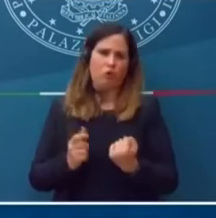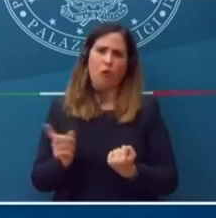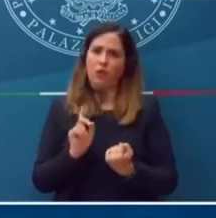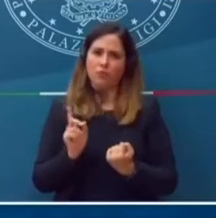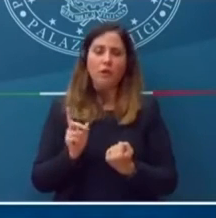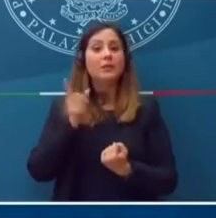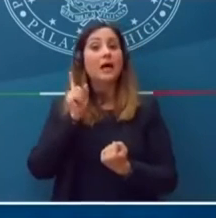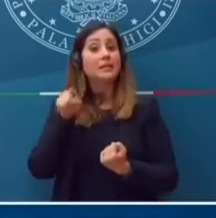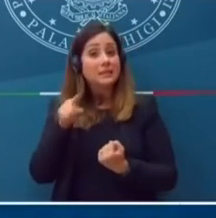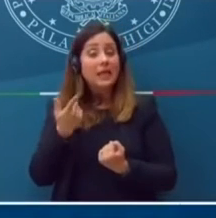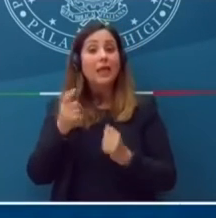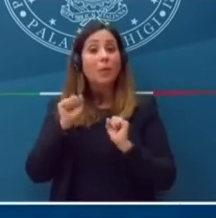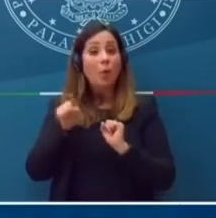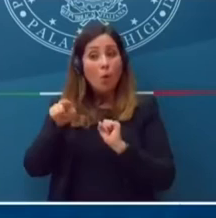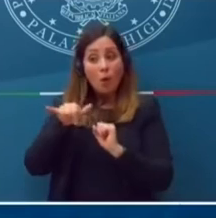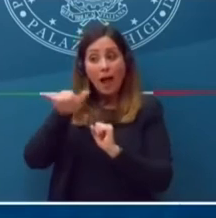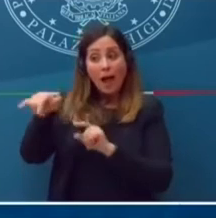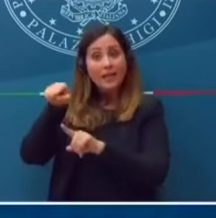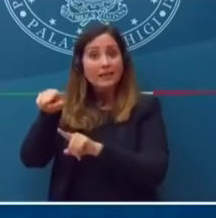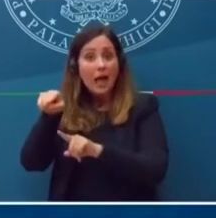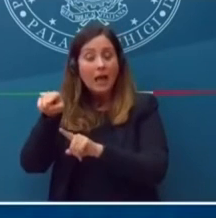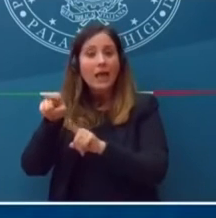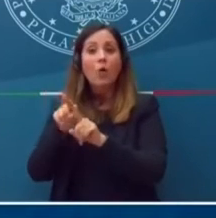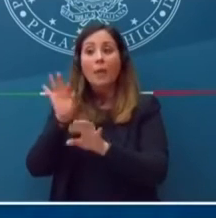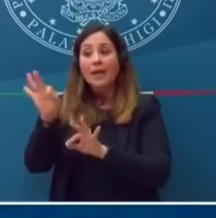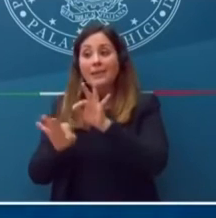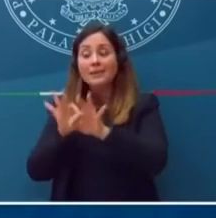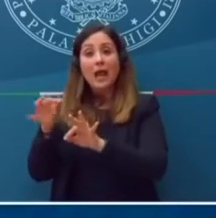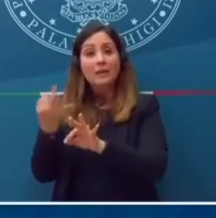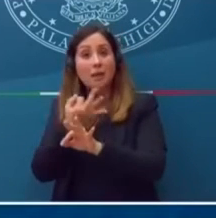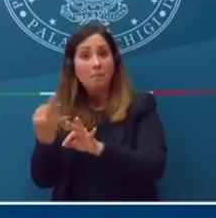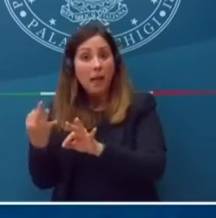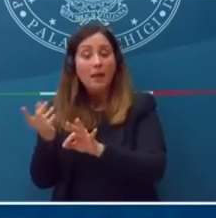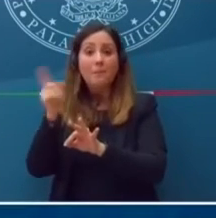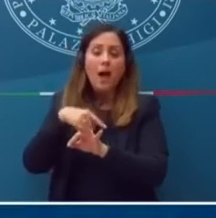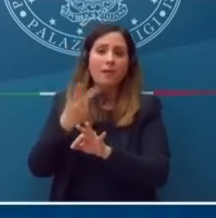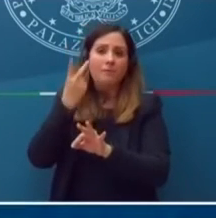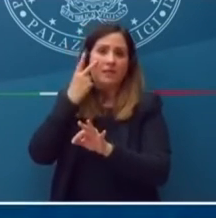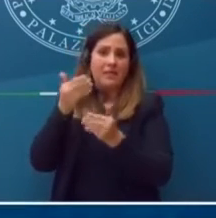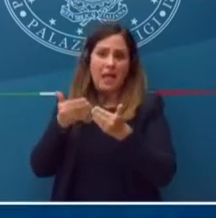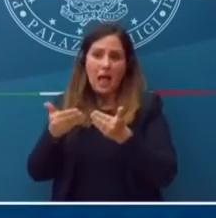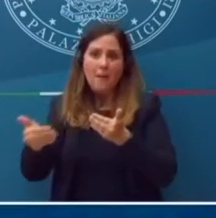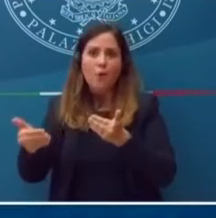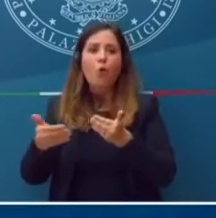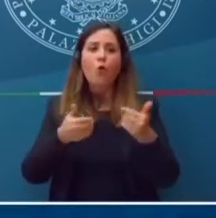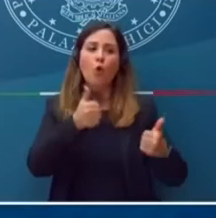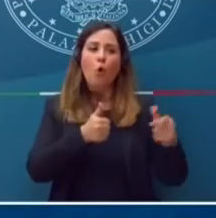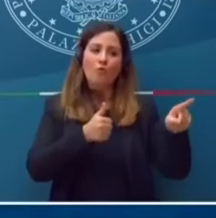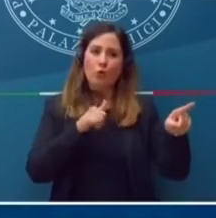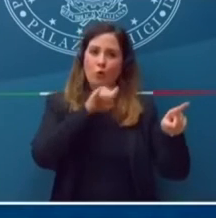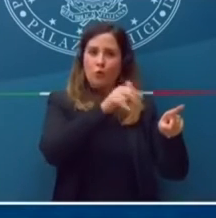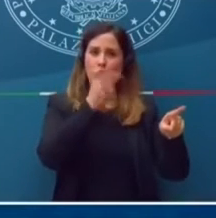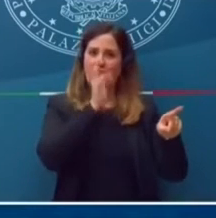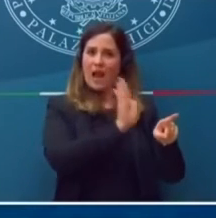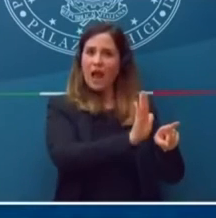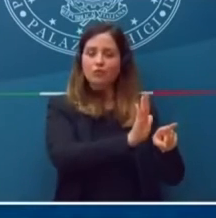male l'Italia rispetto all'Air France, beh, le vedremo, perché non è arbitrario e